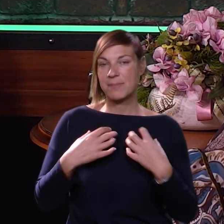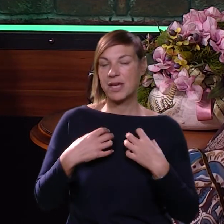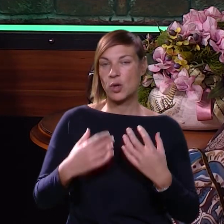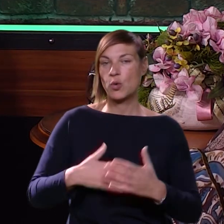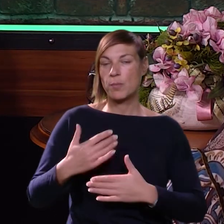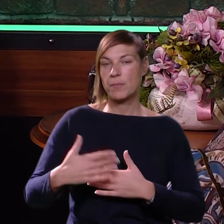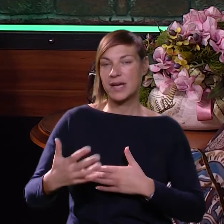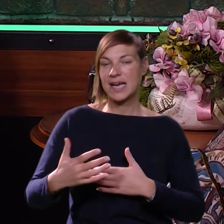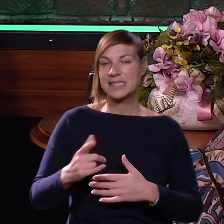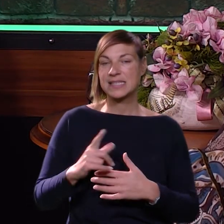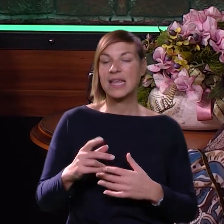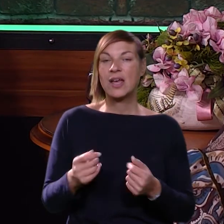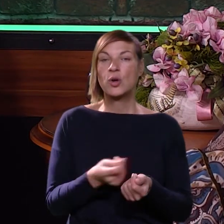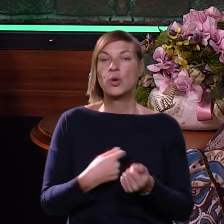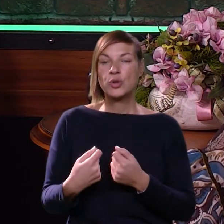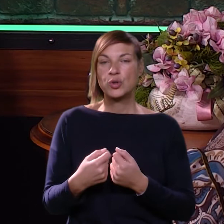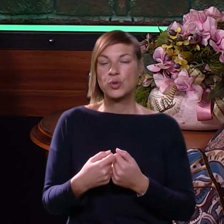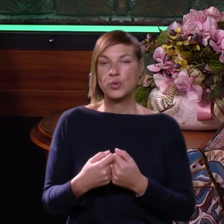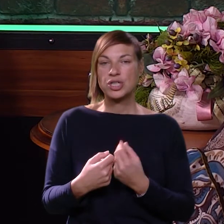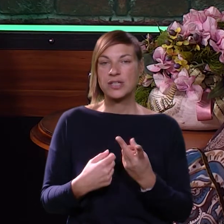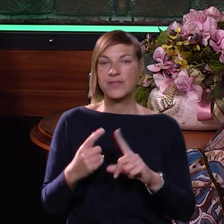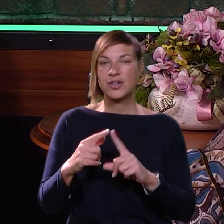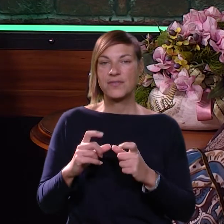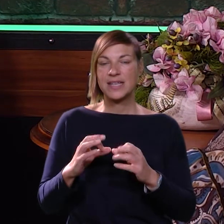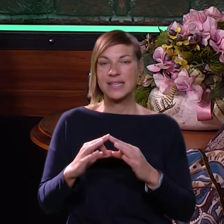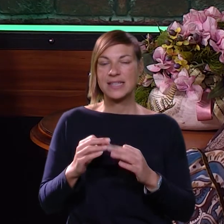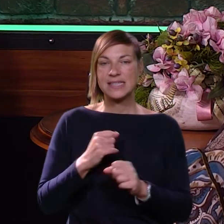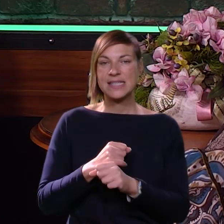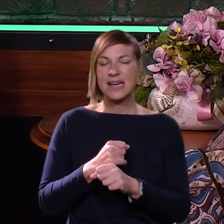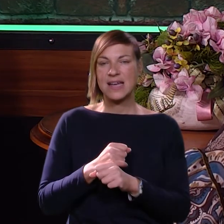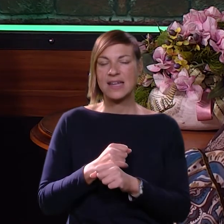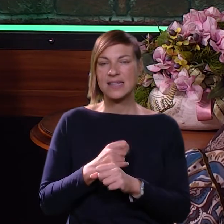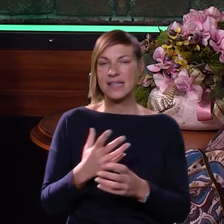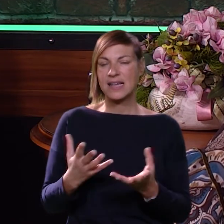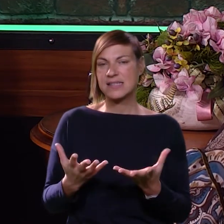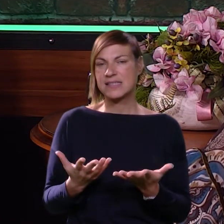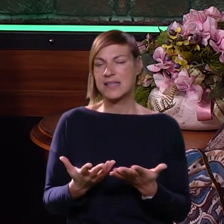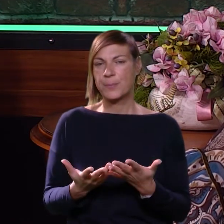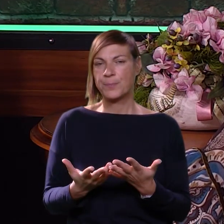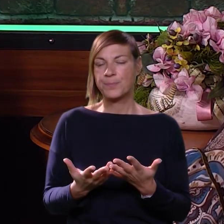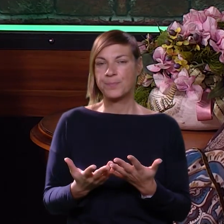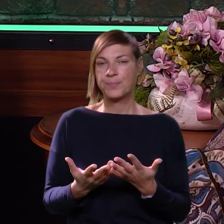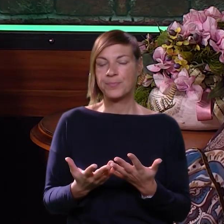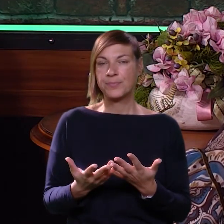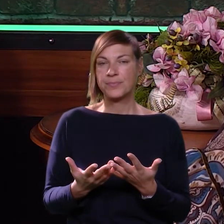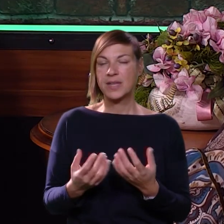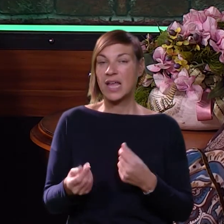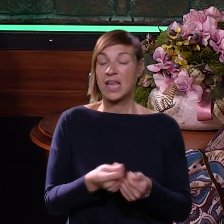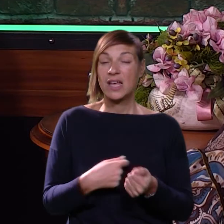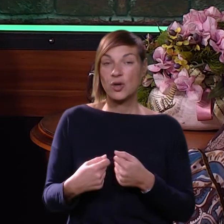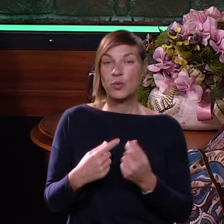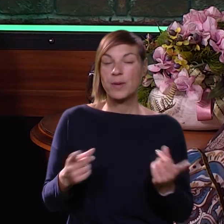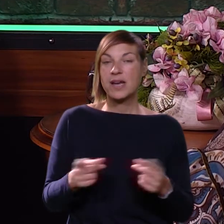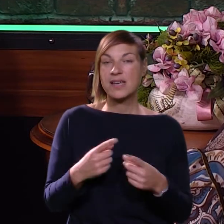glumom kasnije u amaterskoj družini u Virovitici. Radim se tamo, stvarno je bilo i nekakvog i